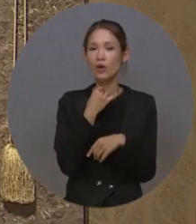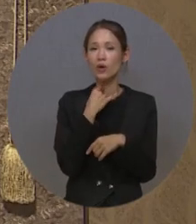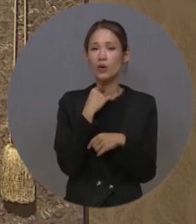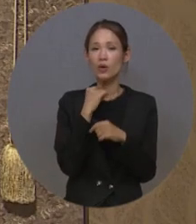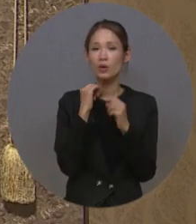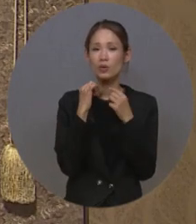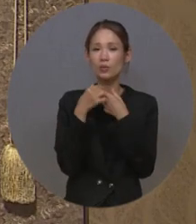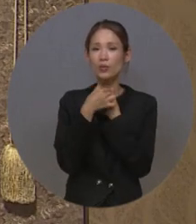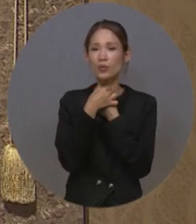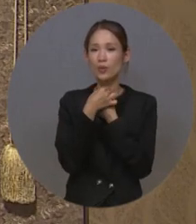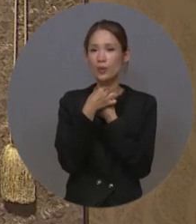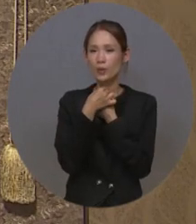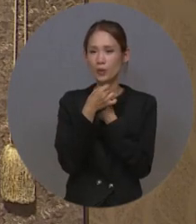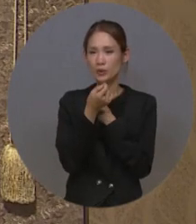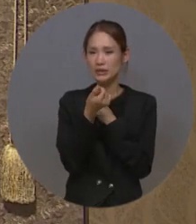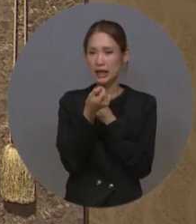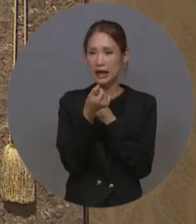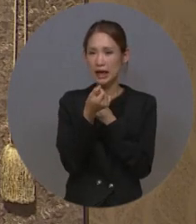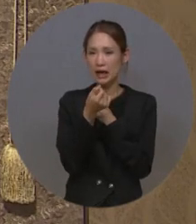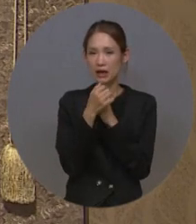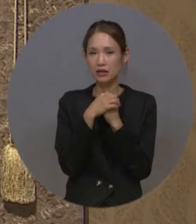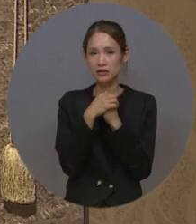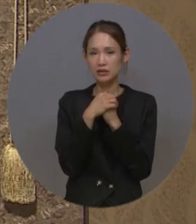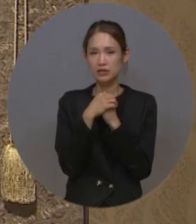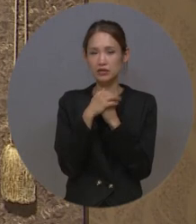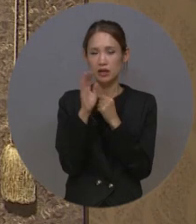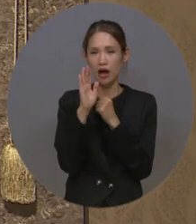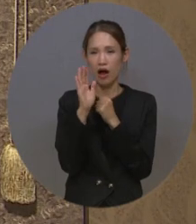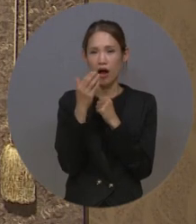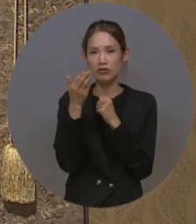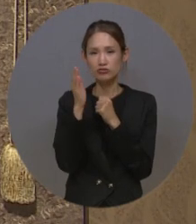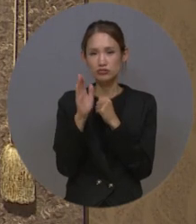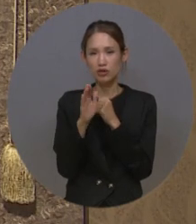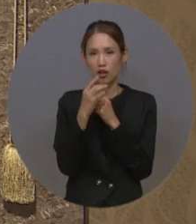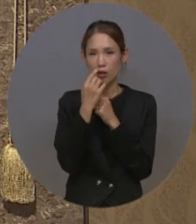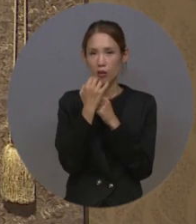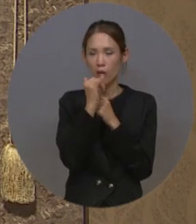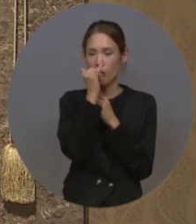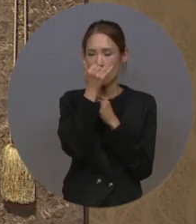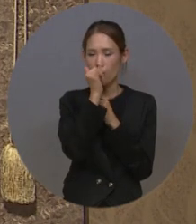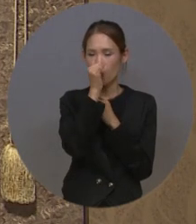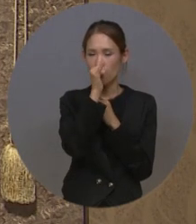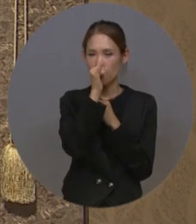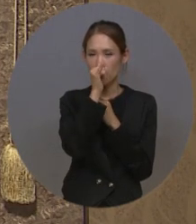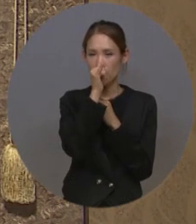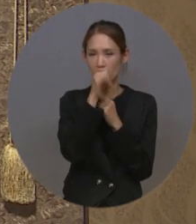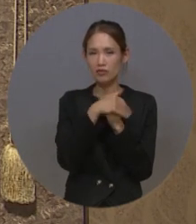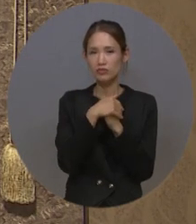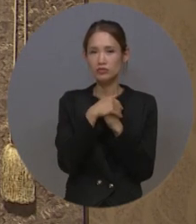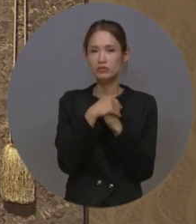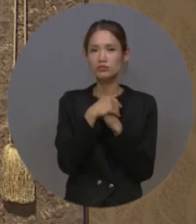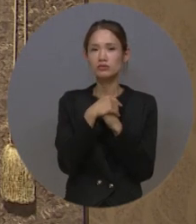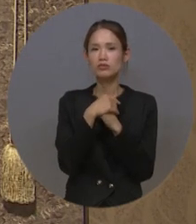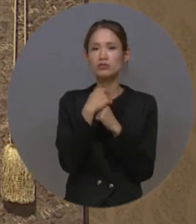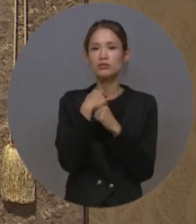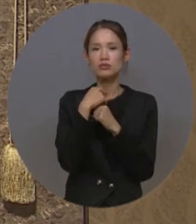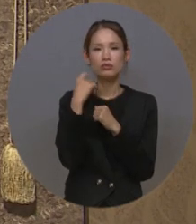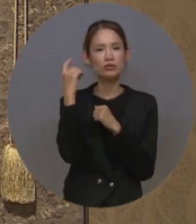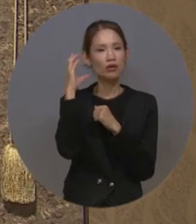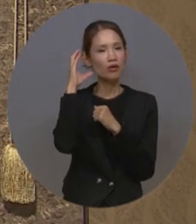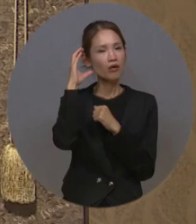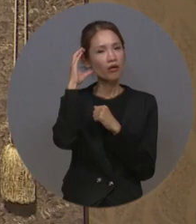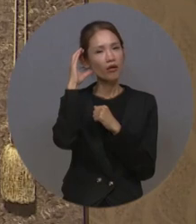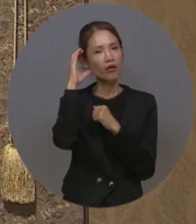목구멍이 작거나 구강이 좁거나 그러지 않은데도 코를 고는데 네. 저의 코골이 소리는 이게